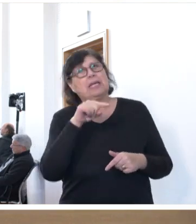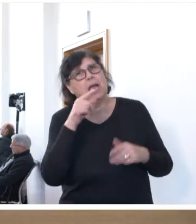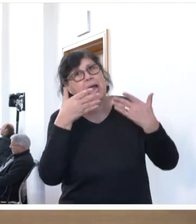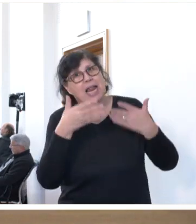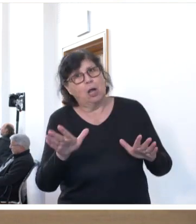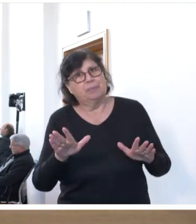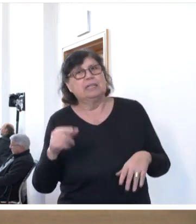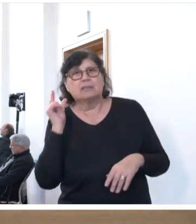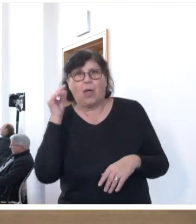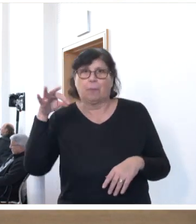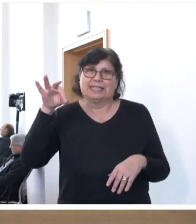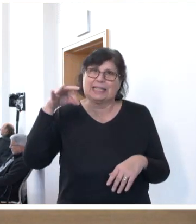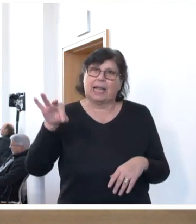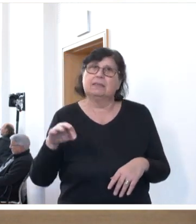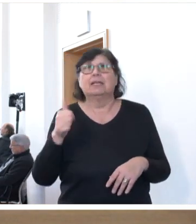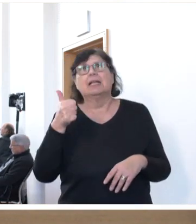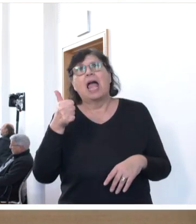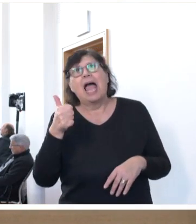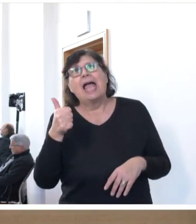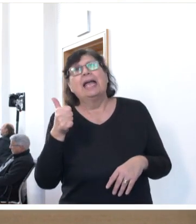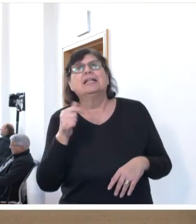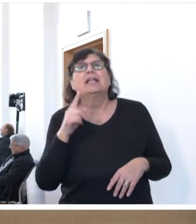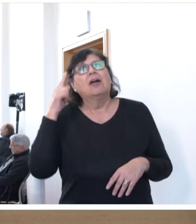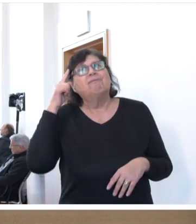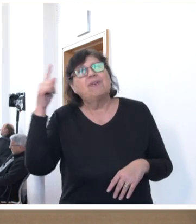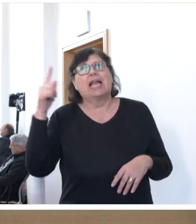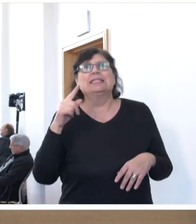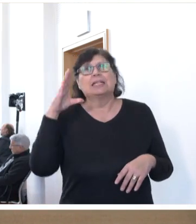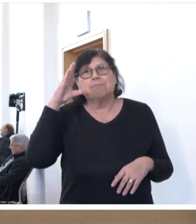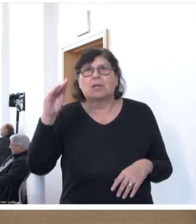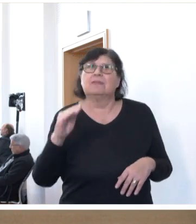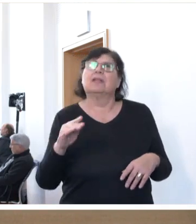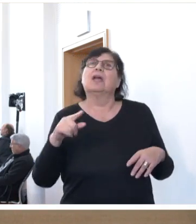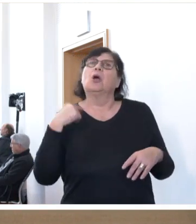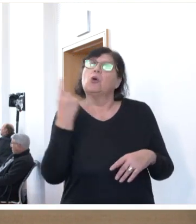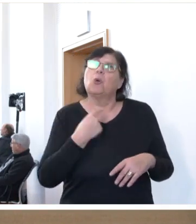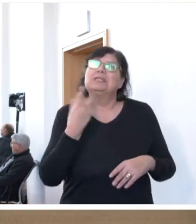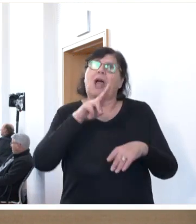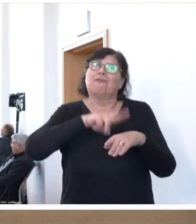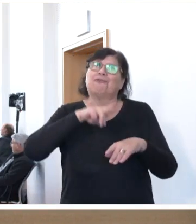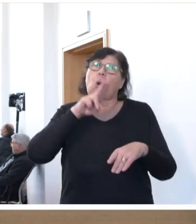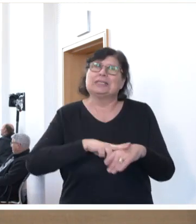Frau Präsidentin, einen weisen Mann, nämlich unseren Fraktionsvorsitzenden,